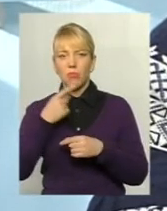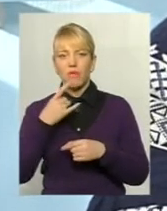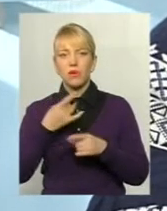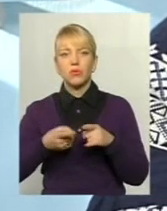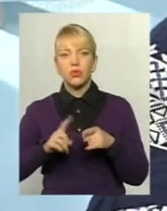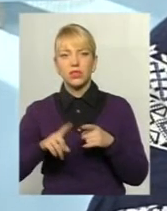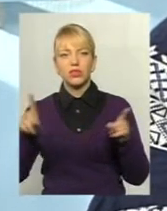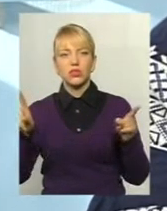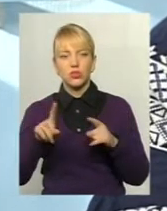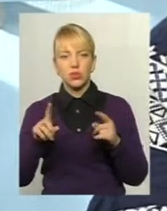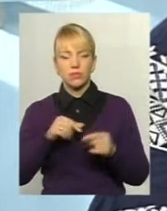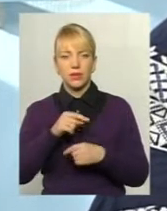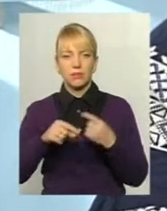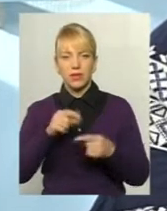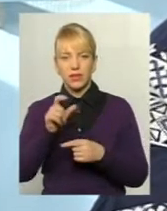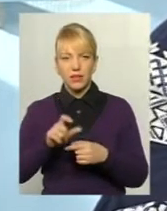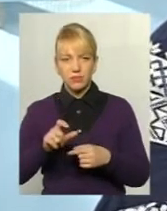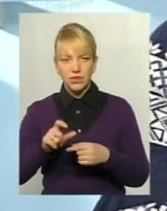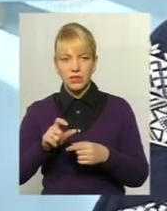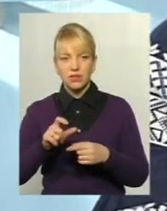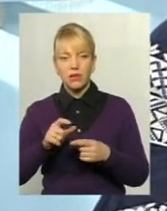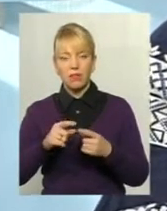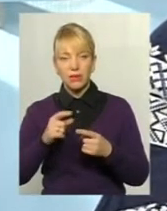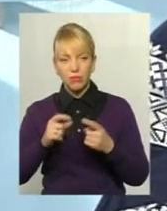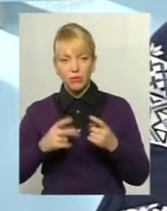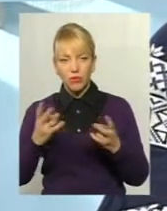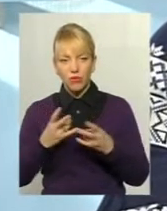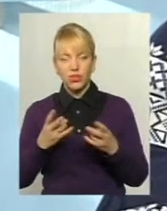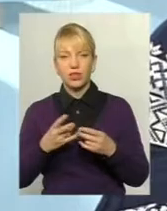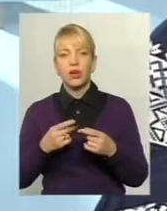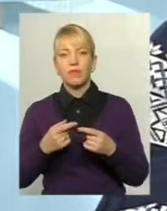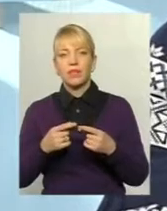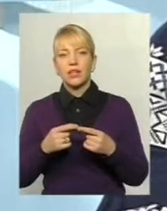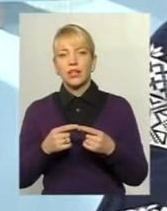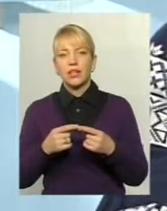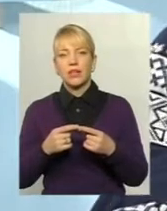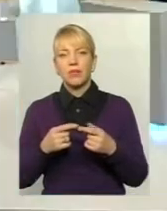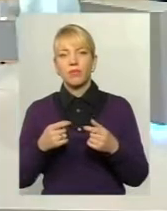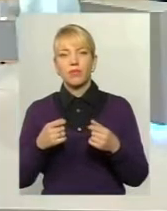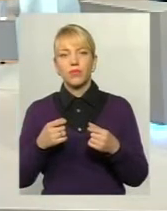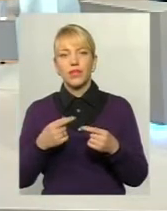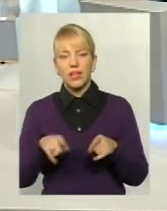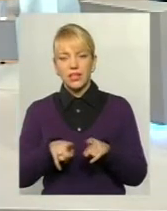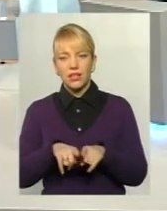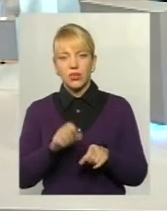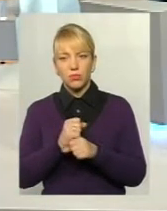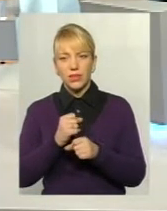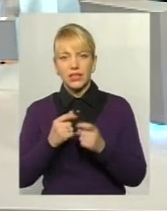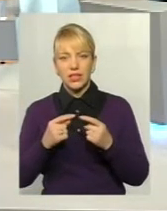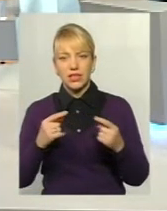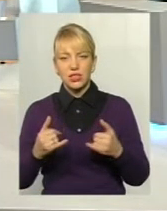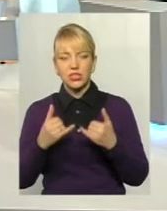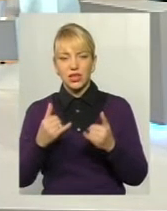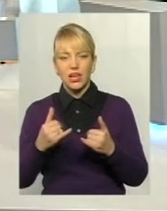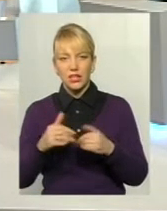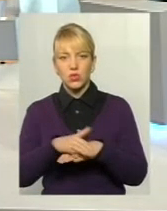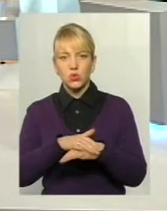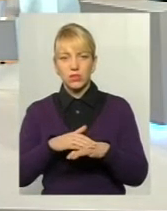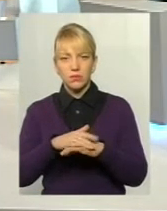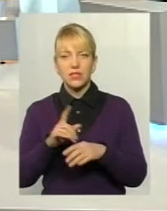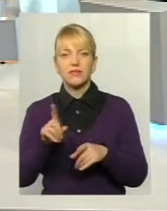що підприємство має продукувати речі, необхідні для суспільства, в тому числі отримуючи прибуток.